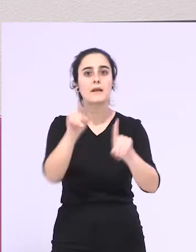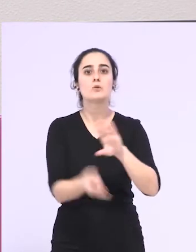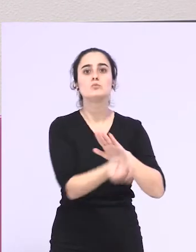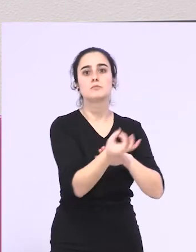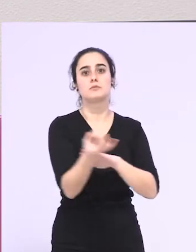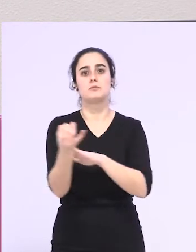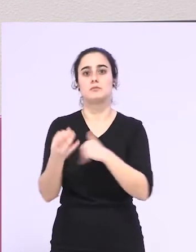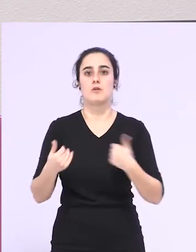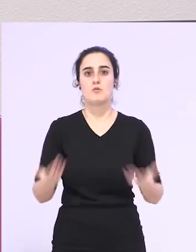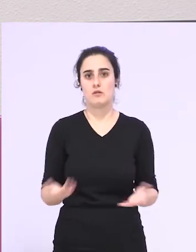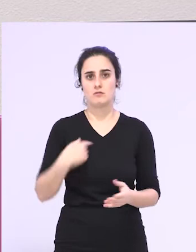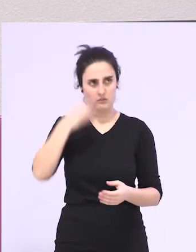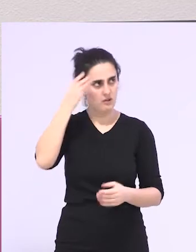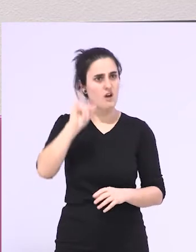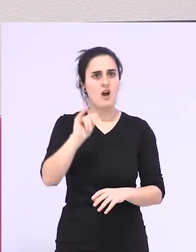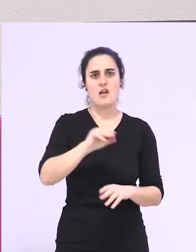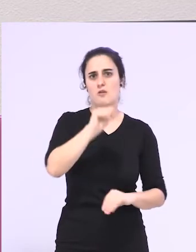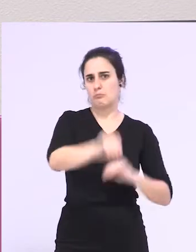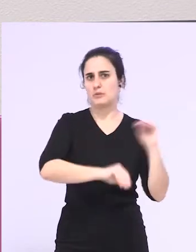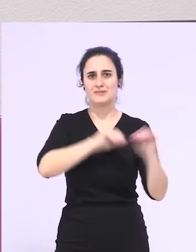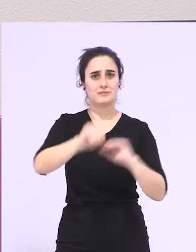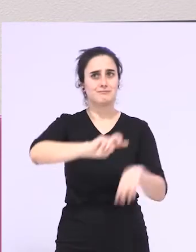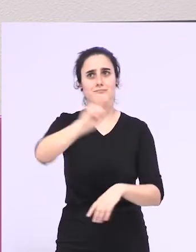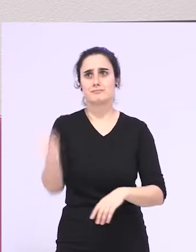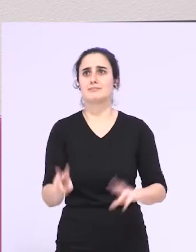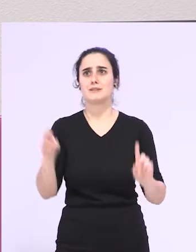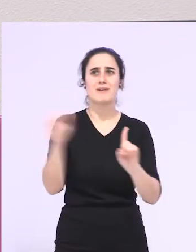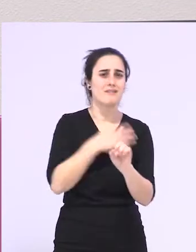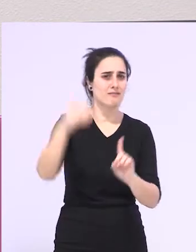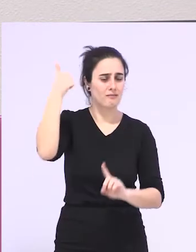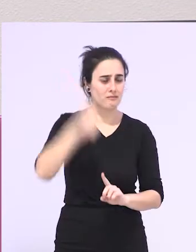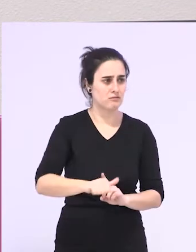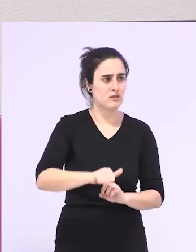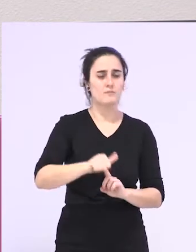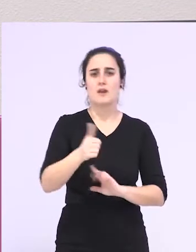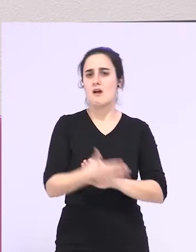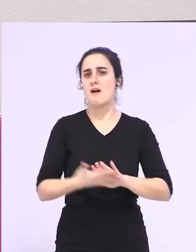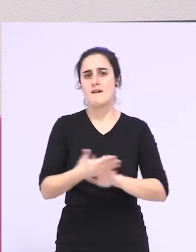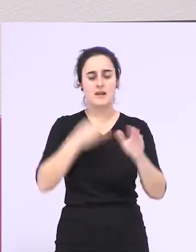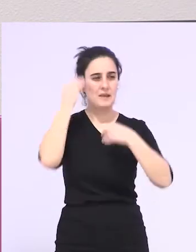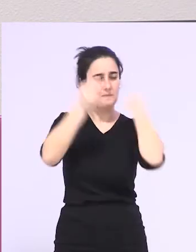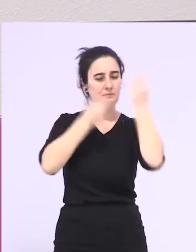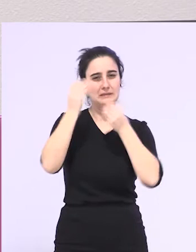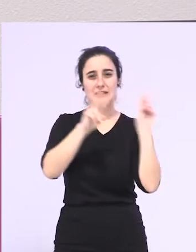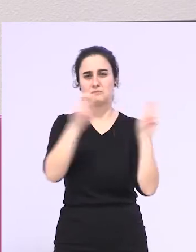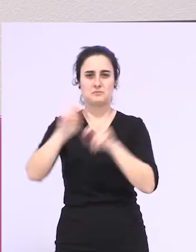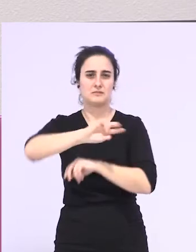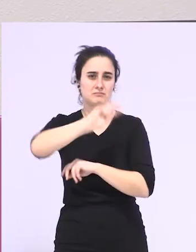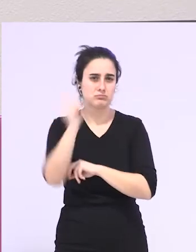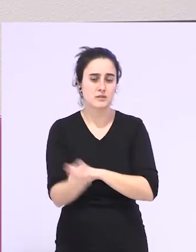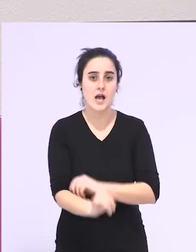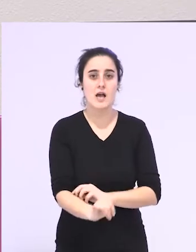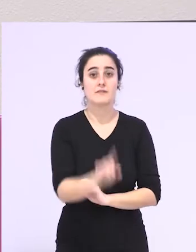Nik uste asko direla, ez? Indarkerian inguruan pentsatzeko modu behin inguruan eta beste batzuk,